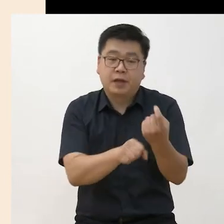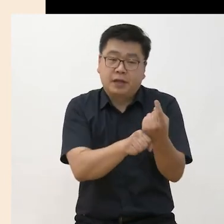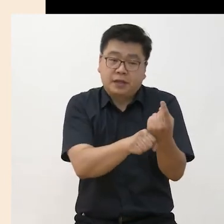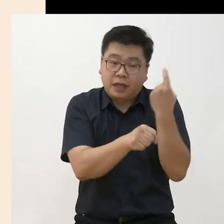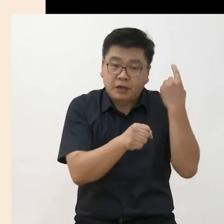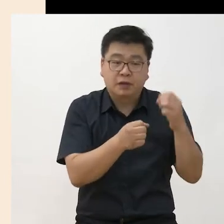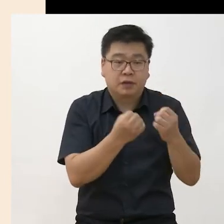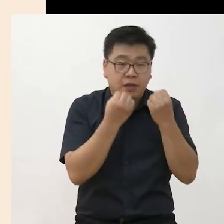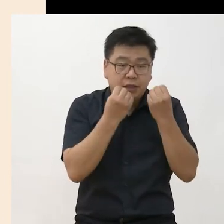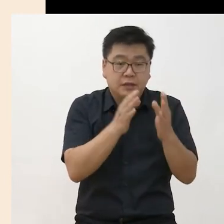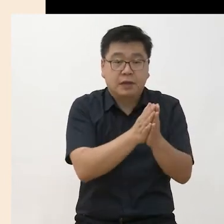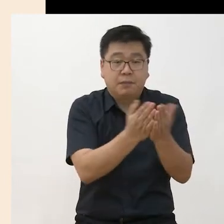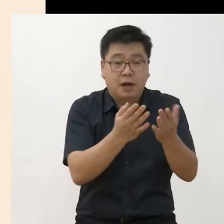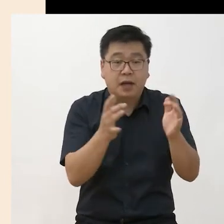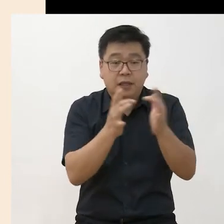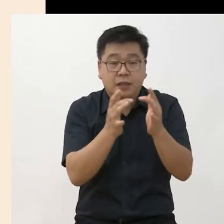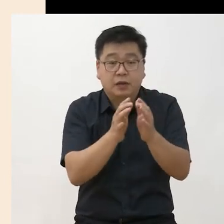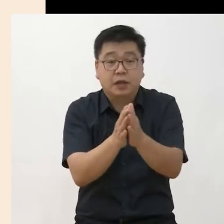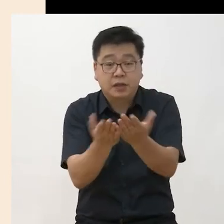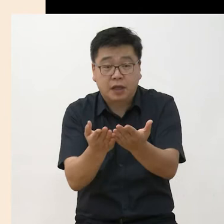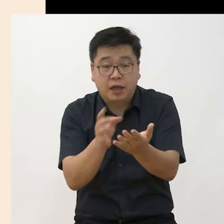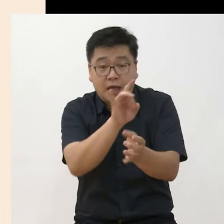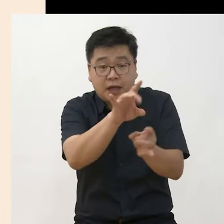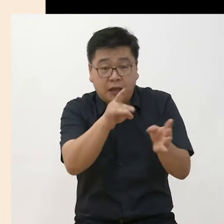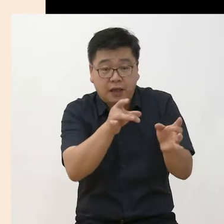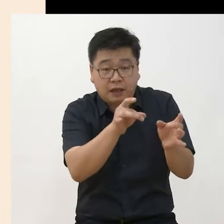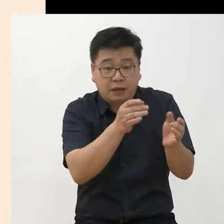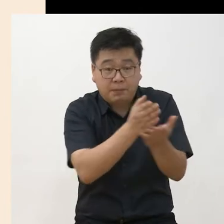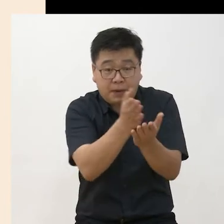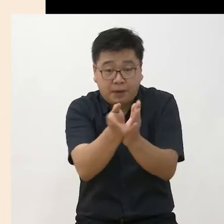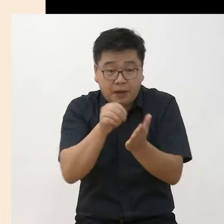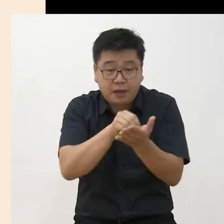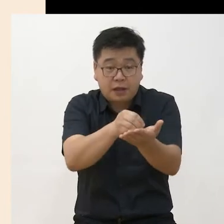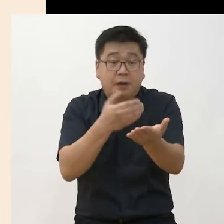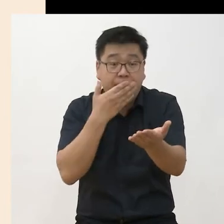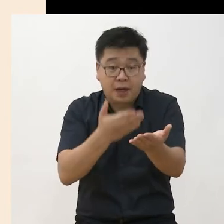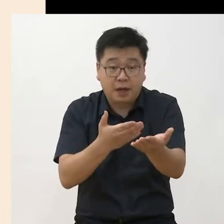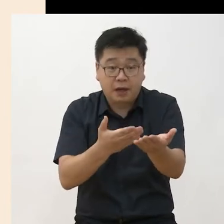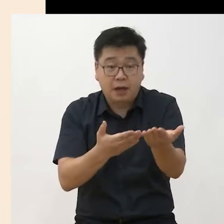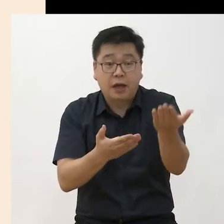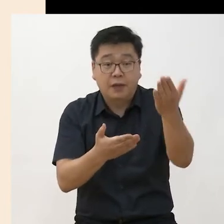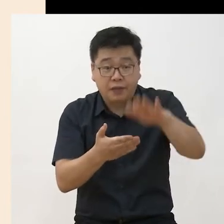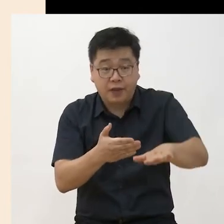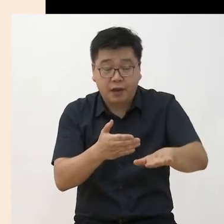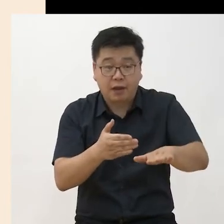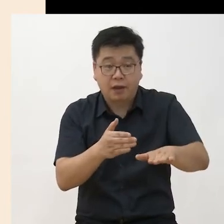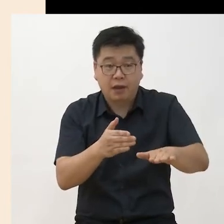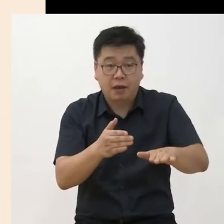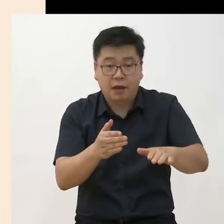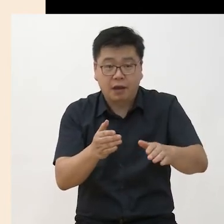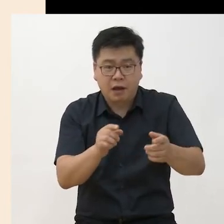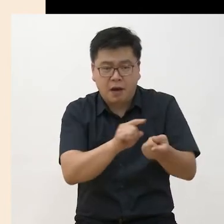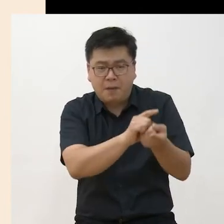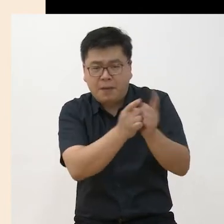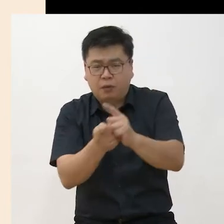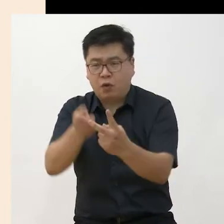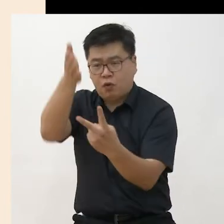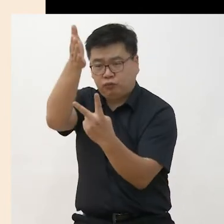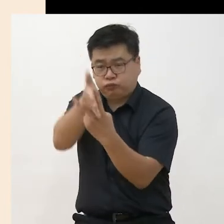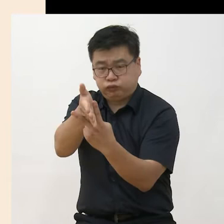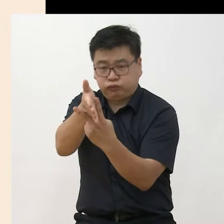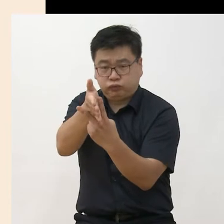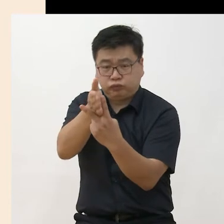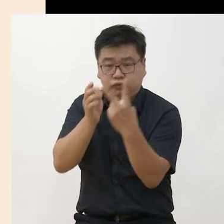문예지, 지역 문예지, 온라인 디지털 문예지 이렇게 각각 유형별로 신청이 가능하도록 되어 있었는데, 이것을 이제 그 두 개의 큰 트랙으로